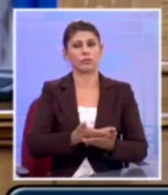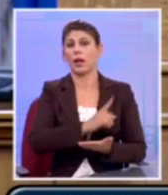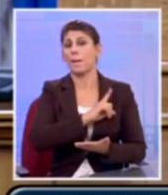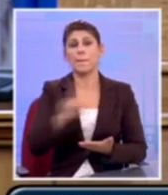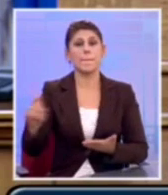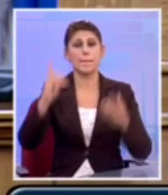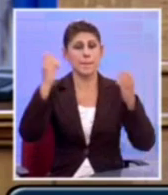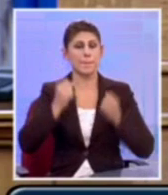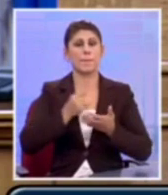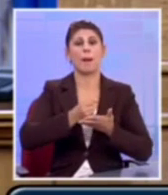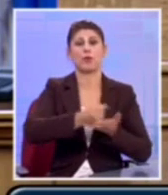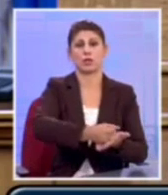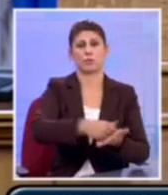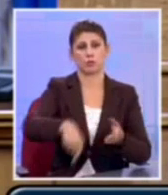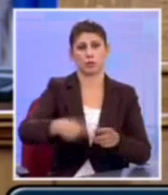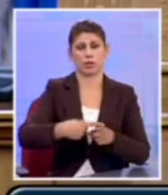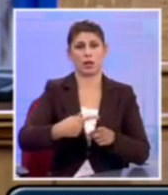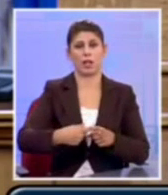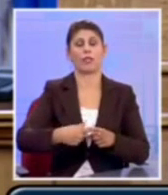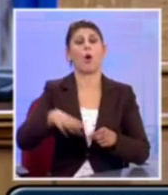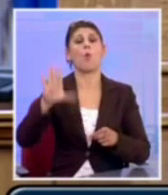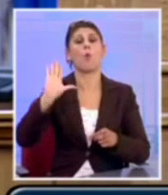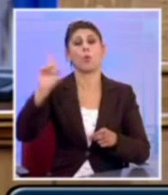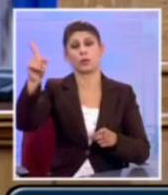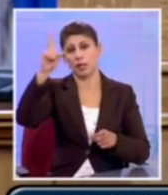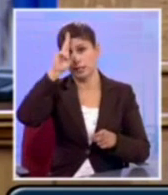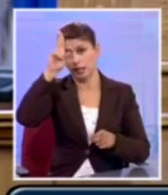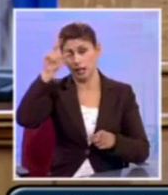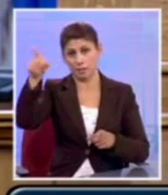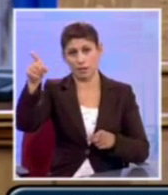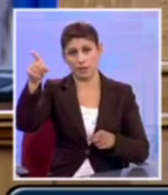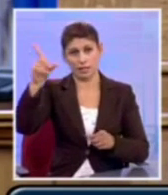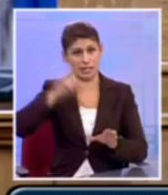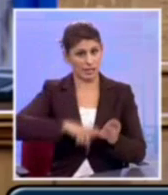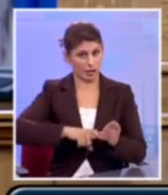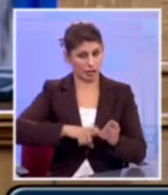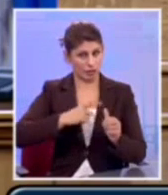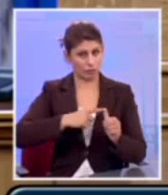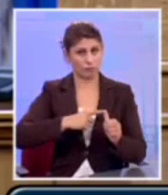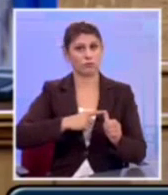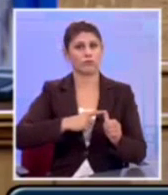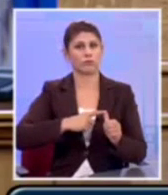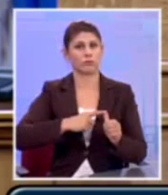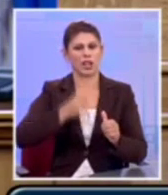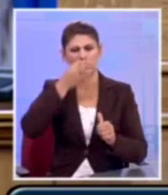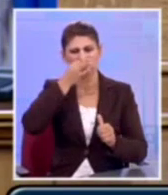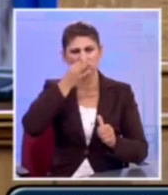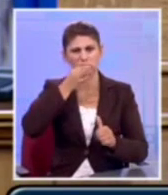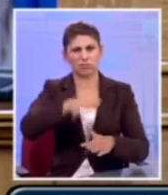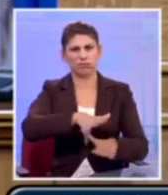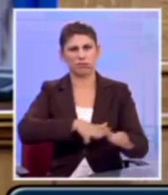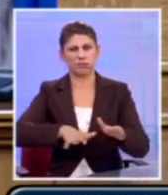μην αποζημιωθεί η Ελλάδα ούτε από τις γερμανικές εταιρείες που διεύθυραν